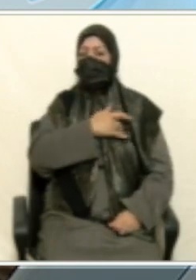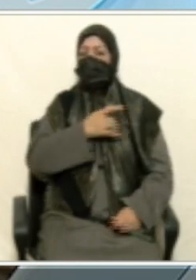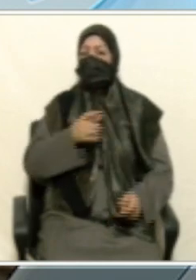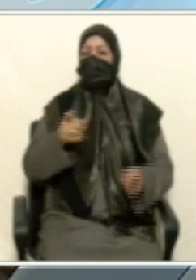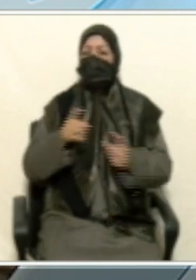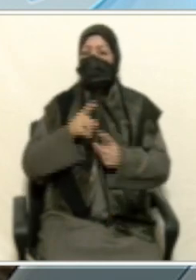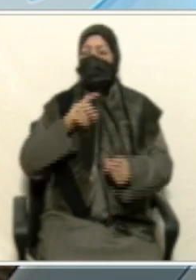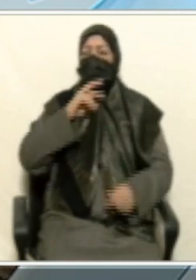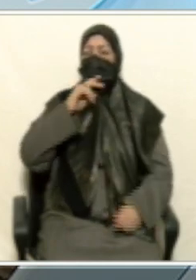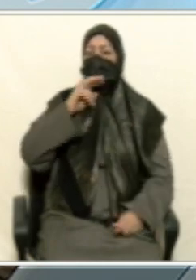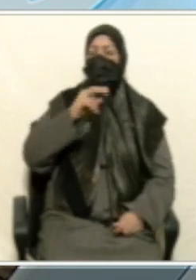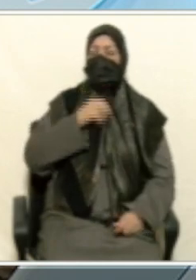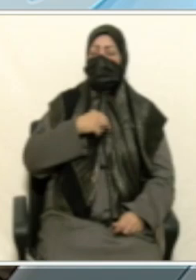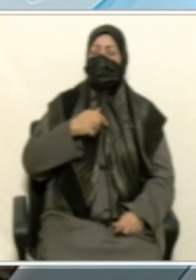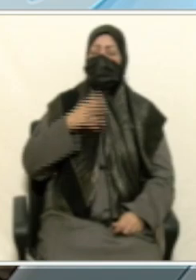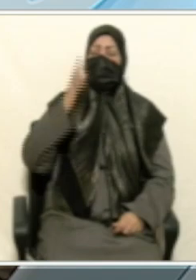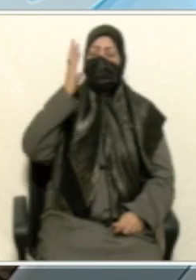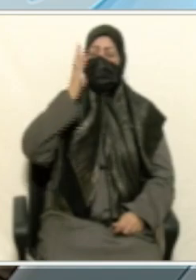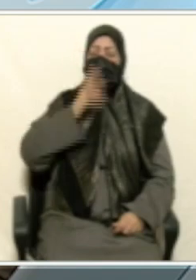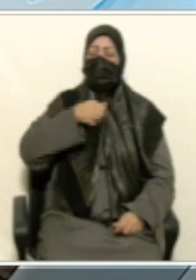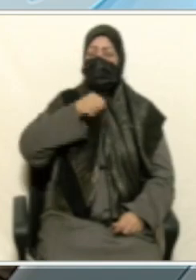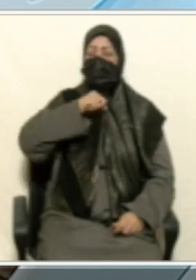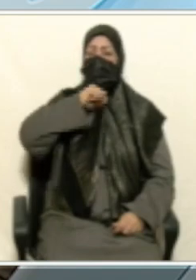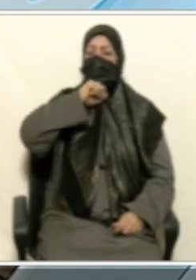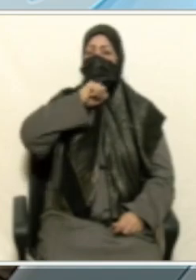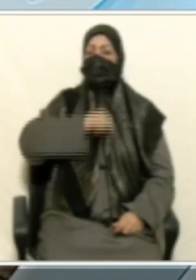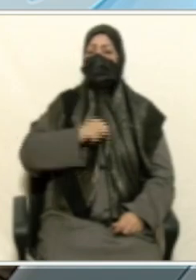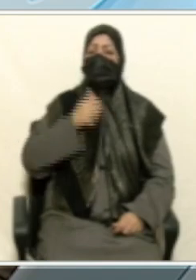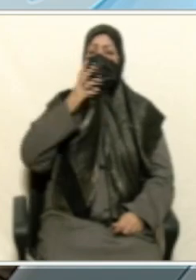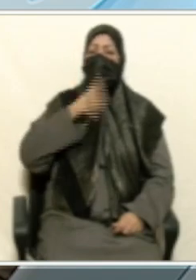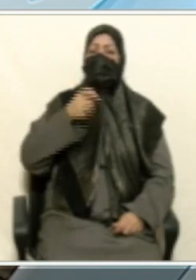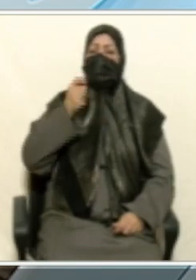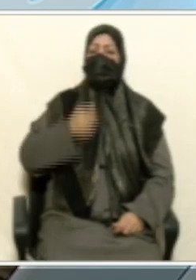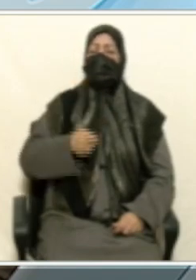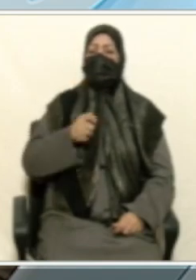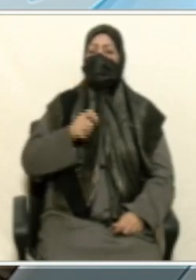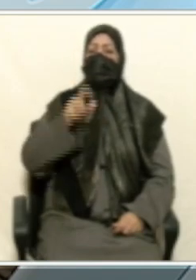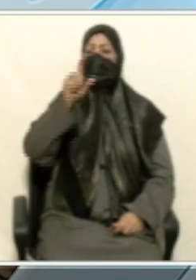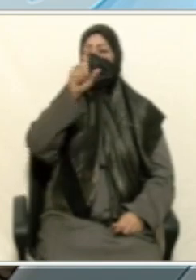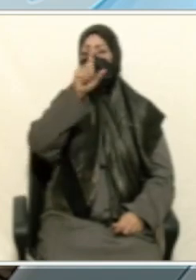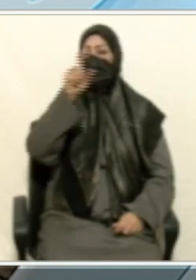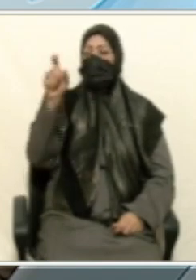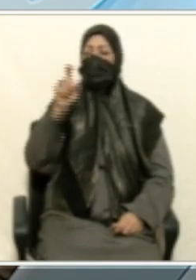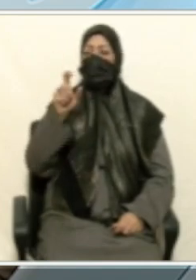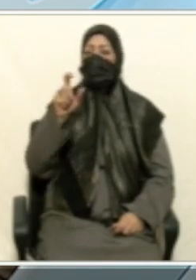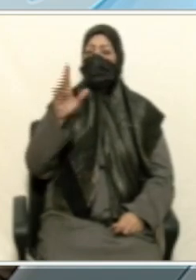أراد أن يختصر الإسلام: المسلم من سلم المسلمون من لسانه